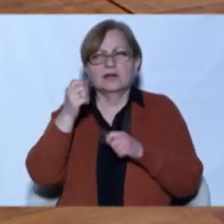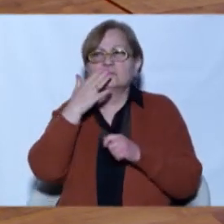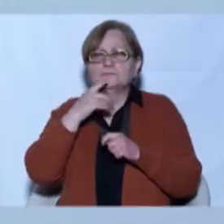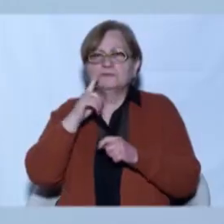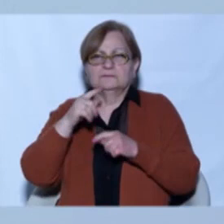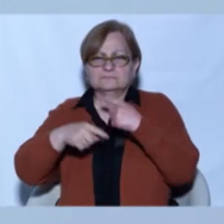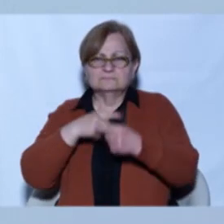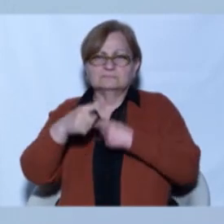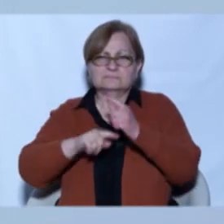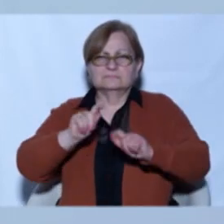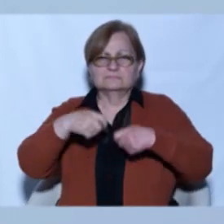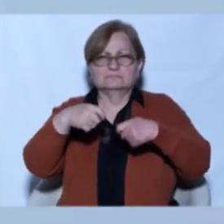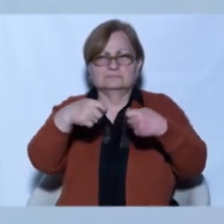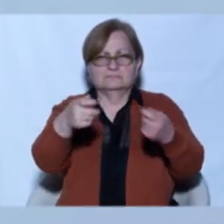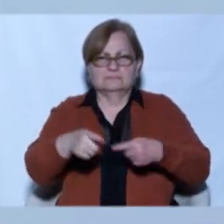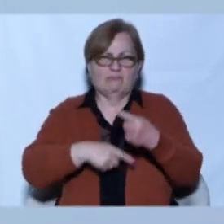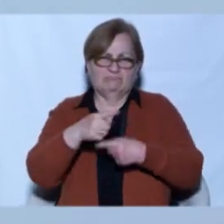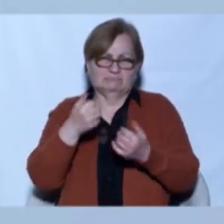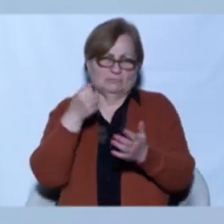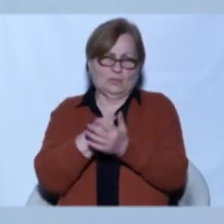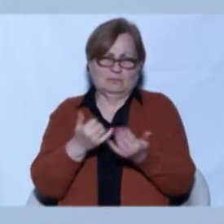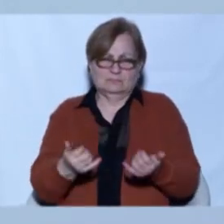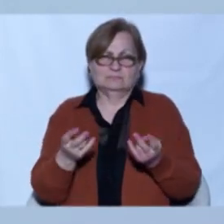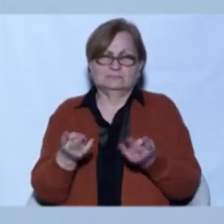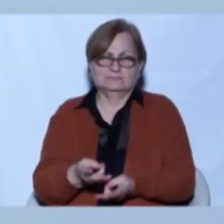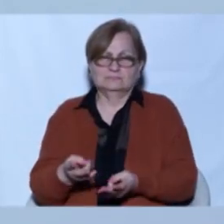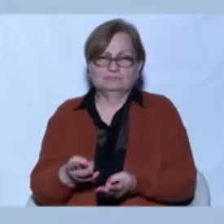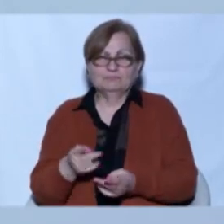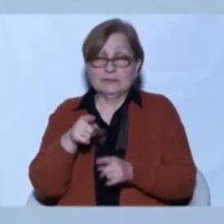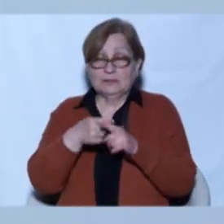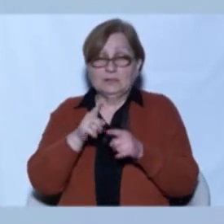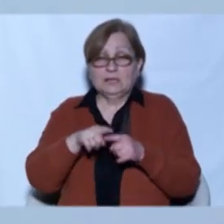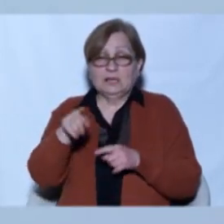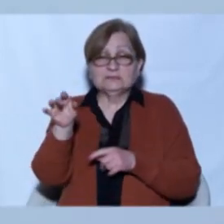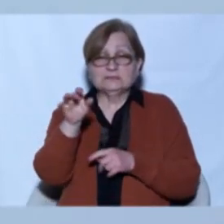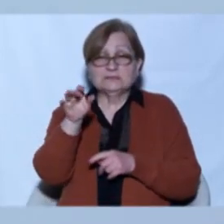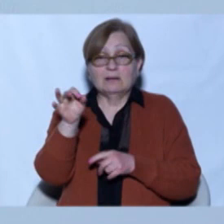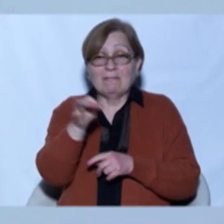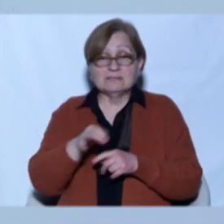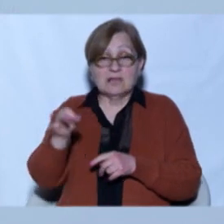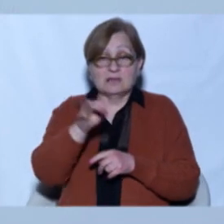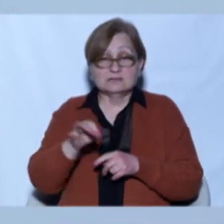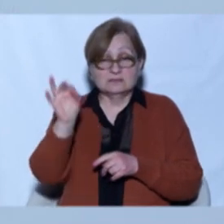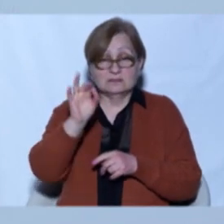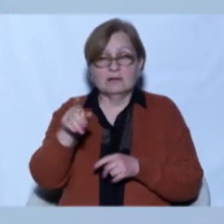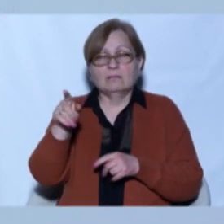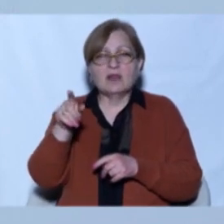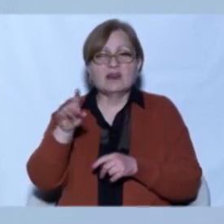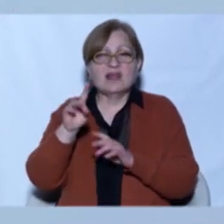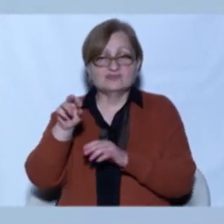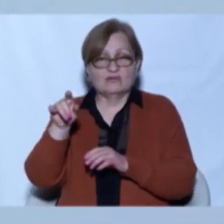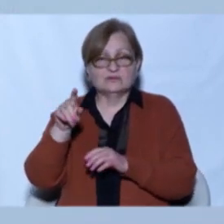თაობაში, თაობიდან თაობას გადაეცემა. ეს ლეგენდა ბაზალეთის ტბის შესახებ ილია